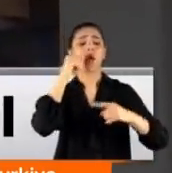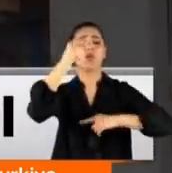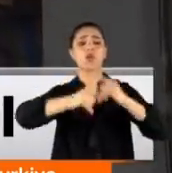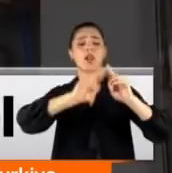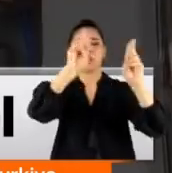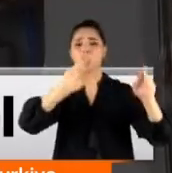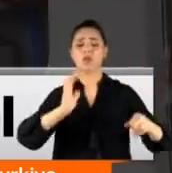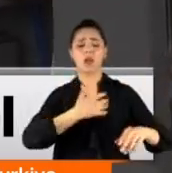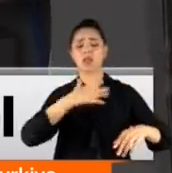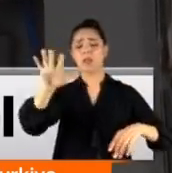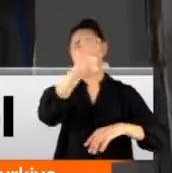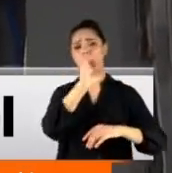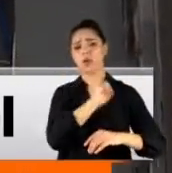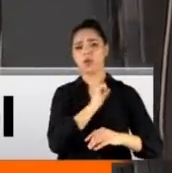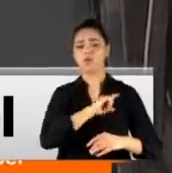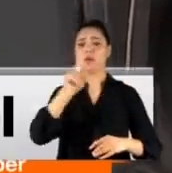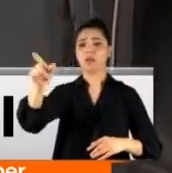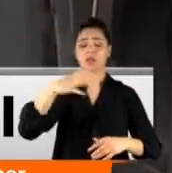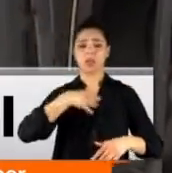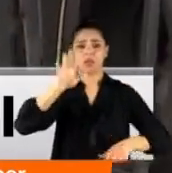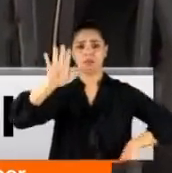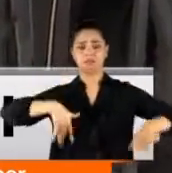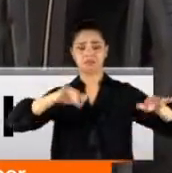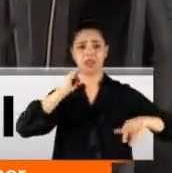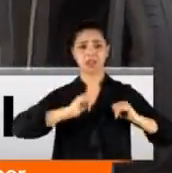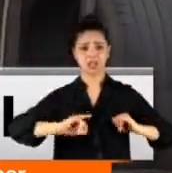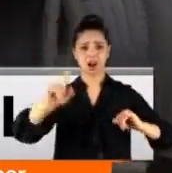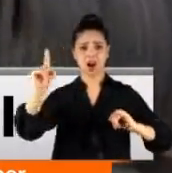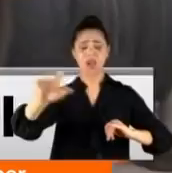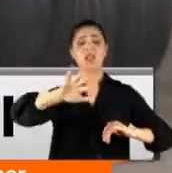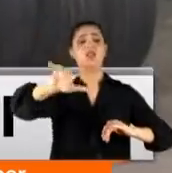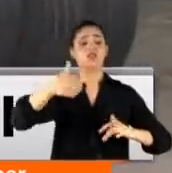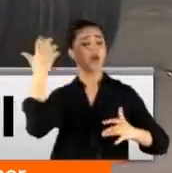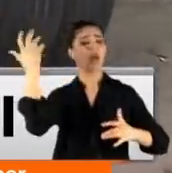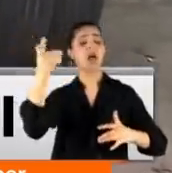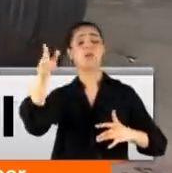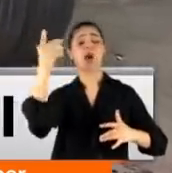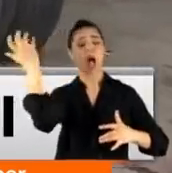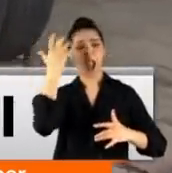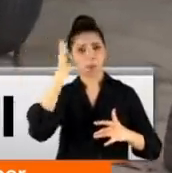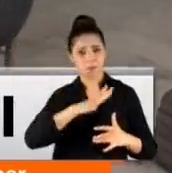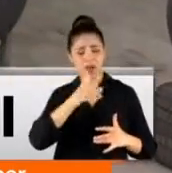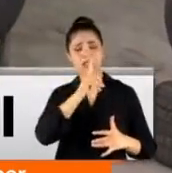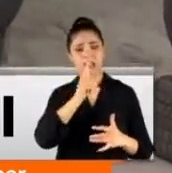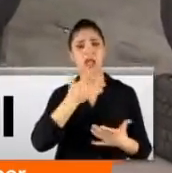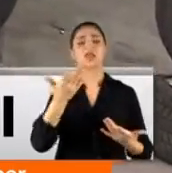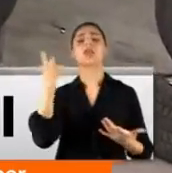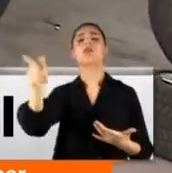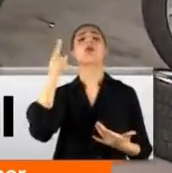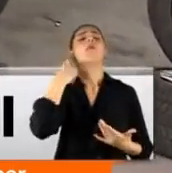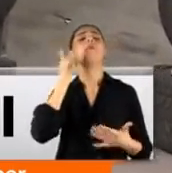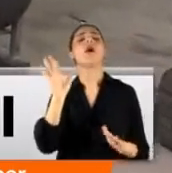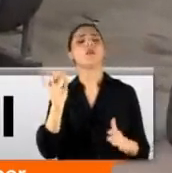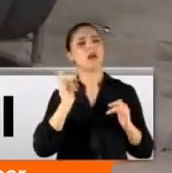korkulu rüyası oldu. Tavırları da öylesine rahat ki ne çalan alarm ne de gören esnaf onların umurlarında